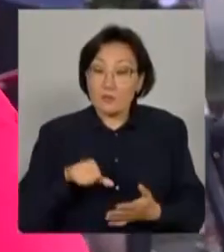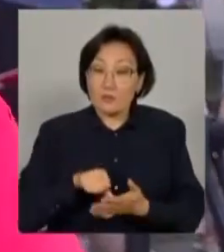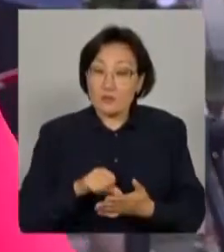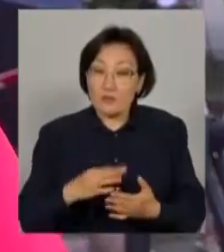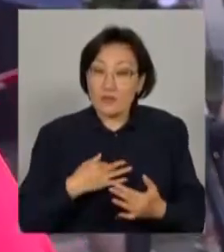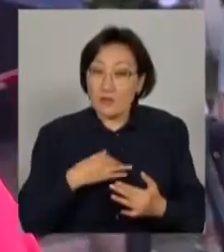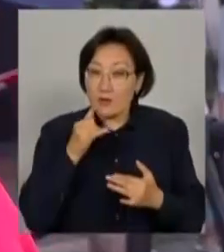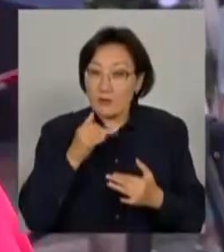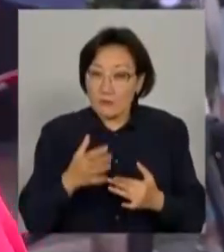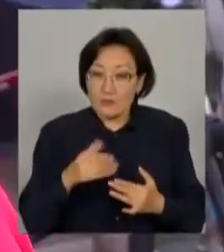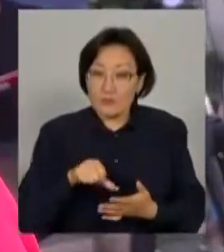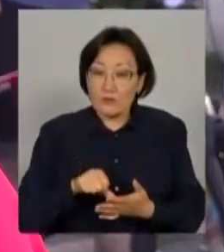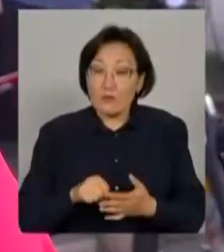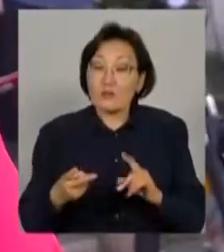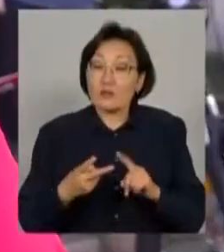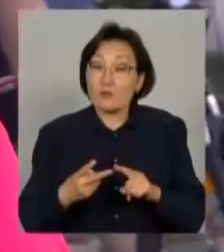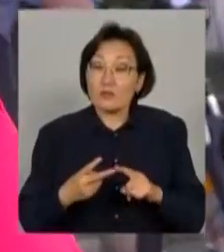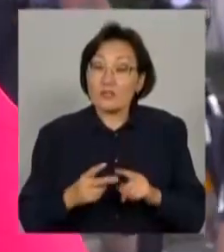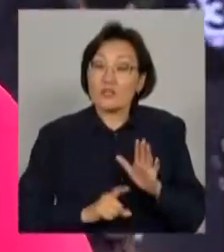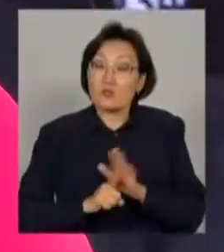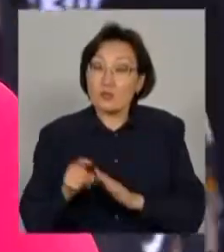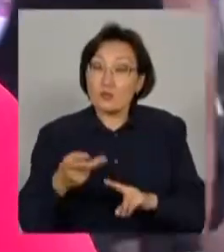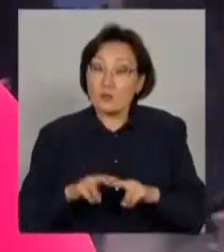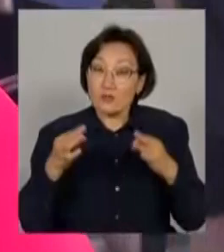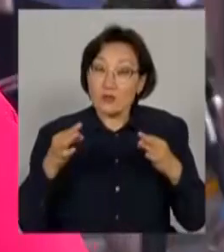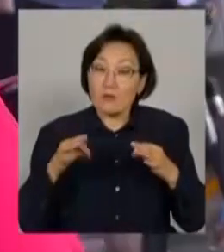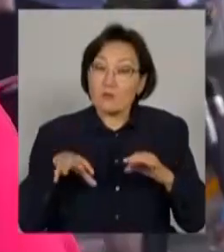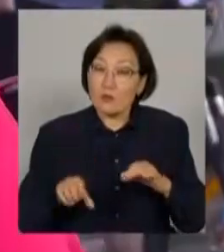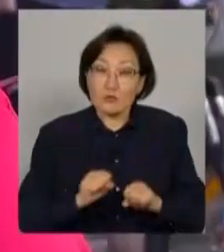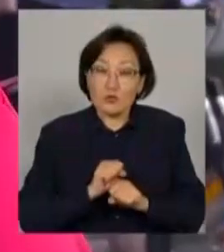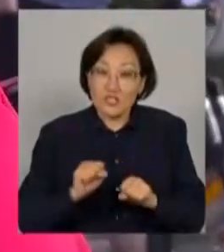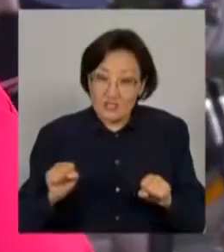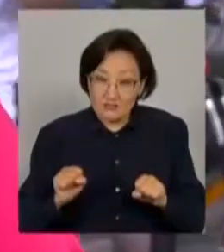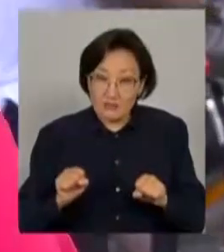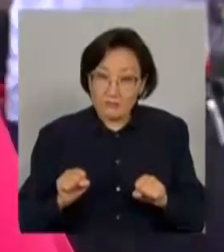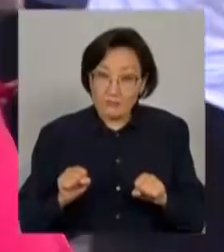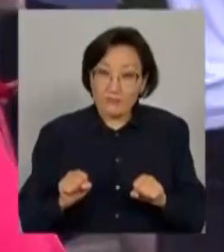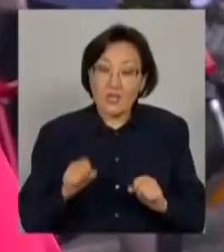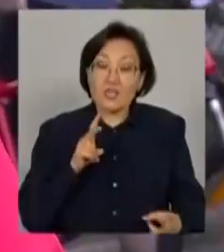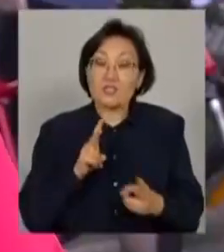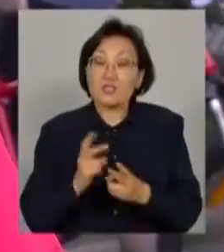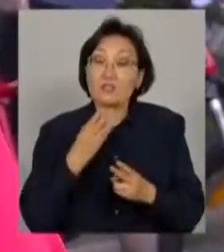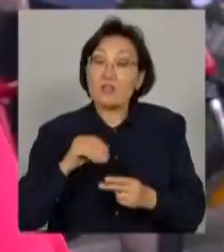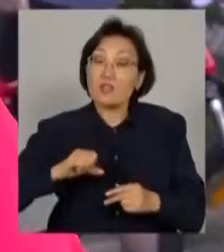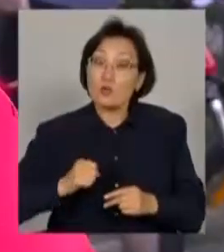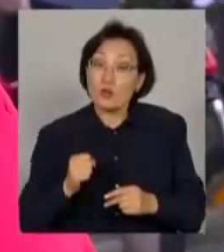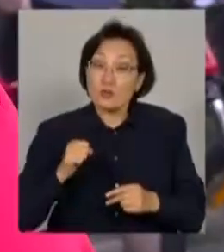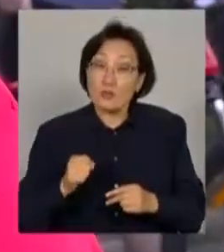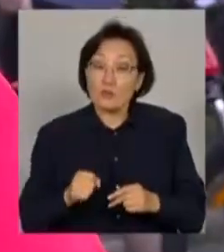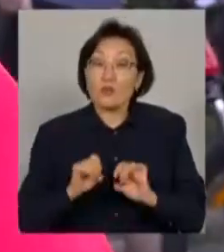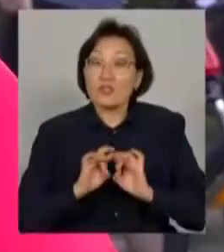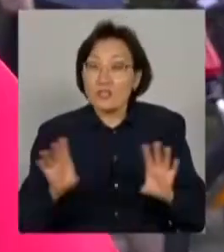не участвовать. Во-вторых, это как бы старт, который пропустить нельзя. И встретить своих друзей,